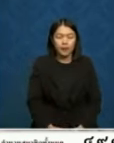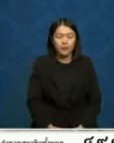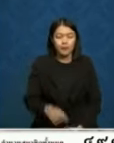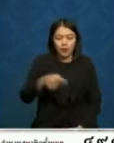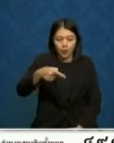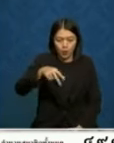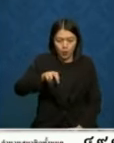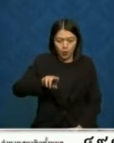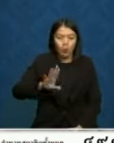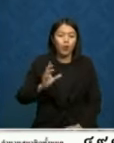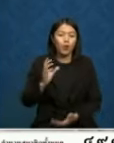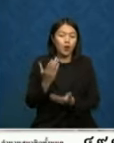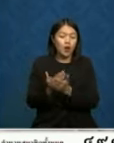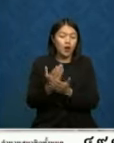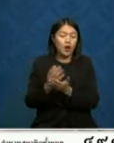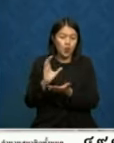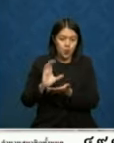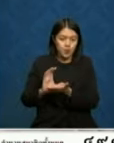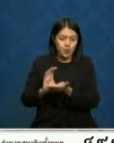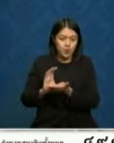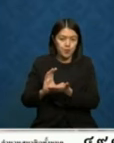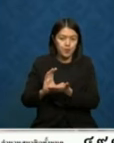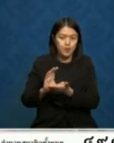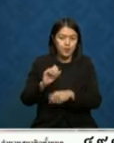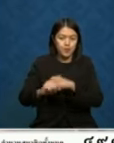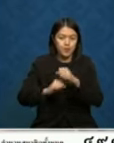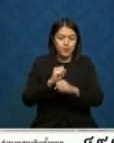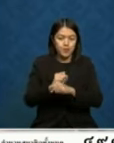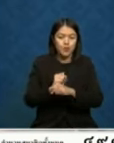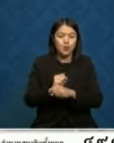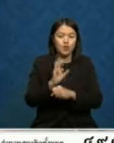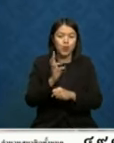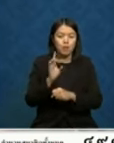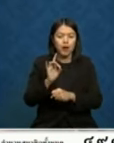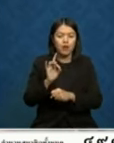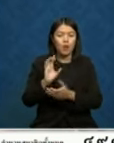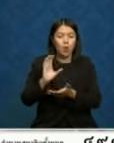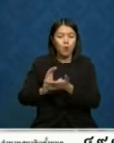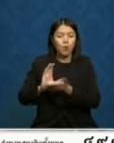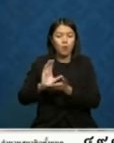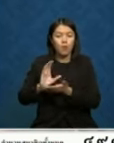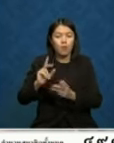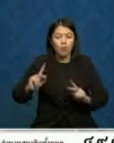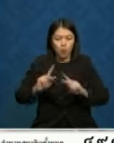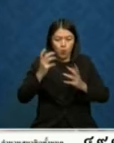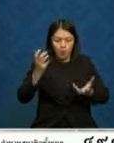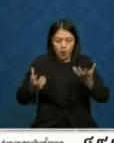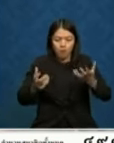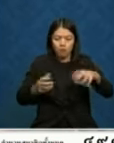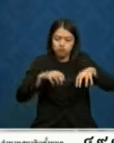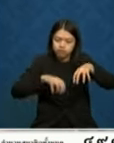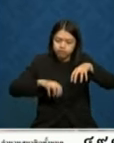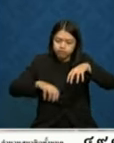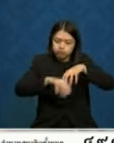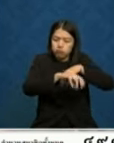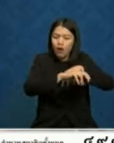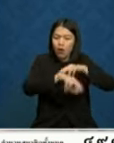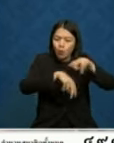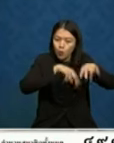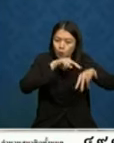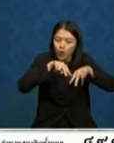ชบัญญัติฉบับนี้งบประมาณของกระทรวงยุติธรรมและหน่วยงานที่ได้กำ